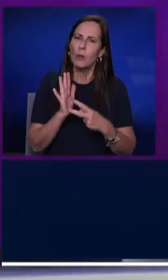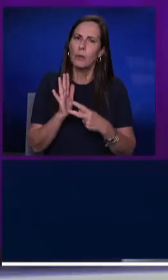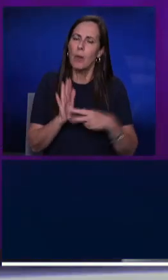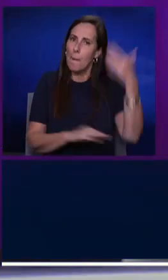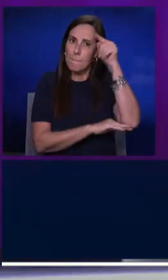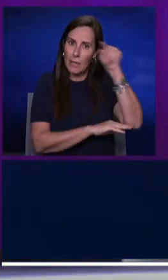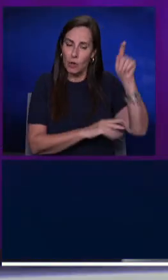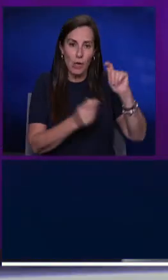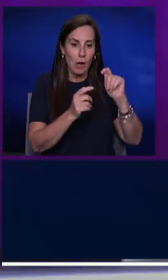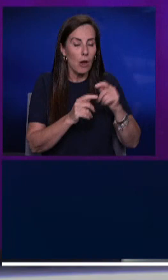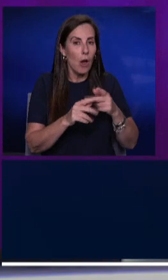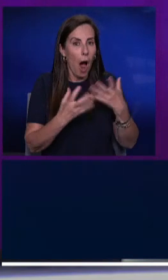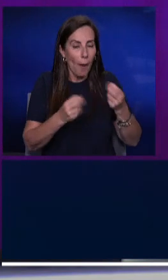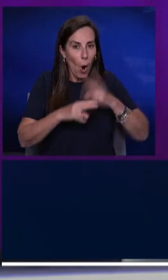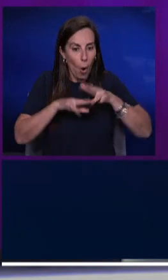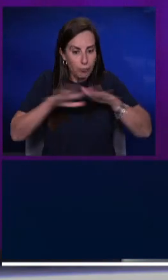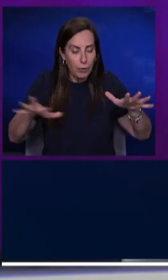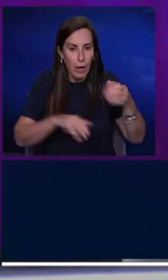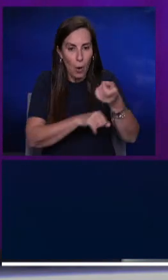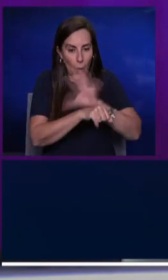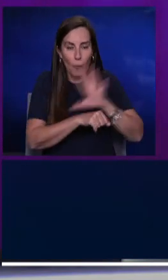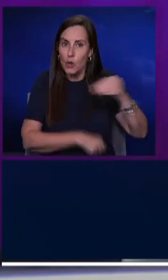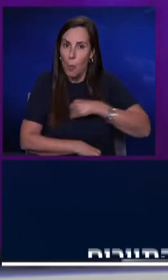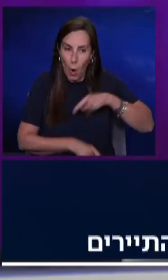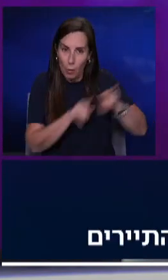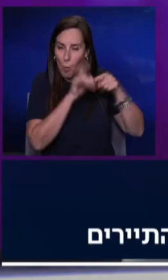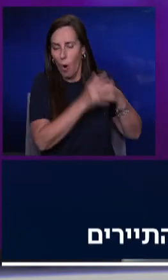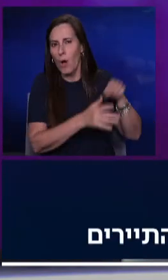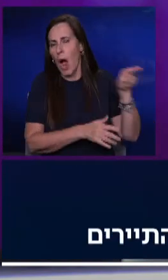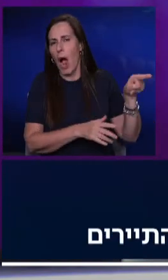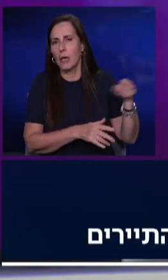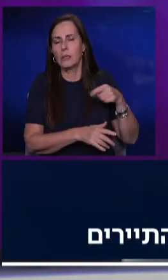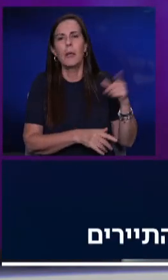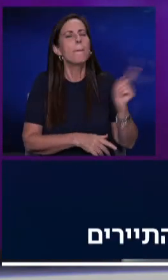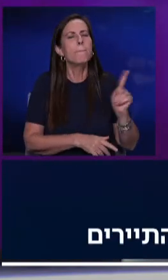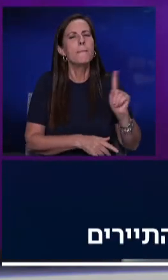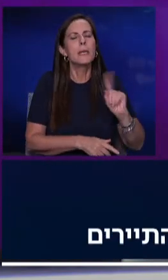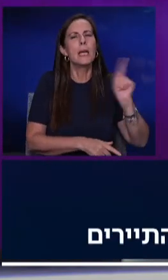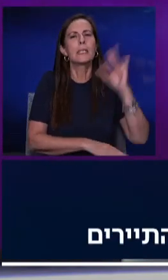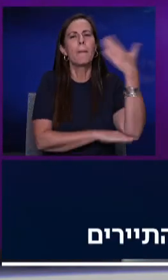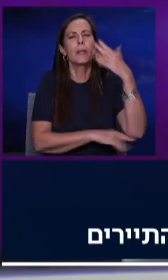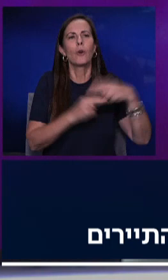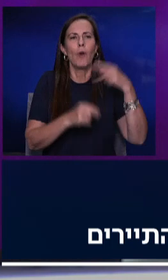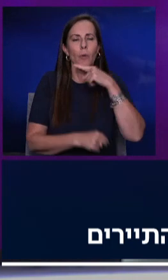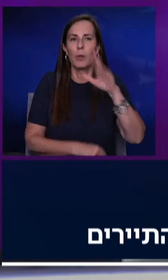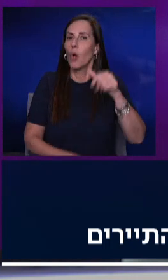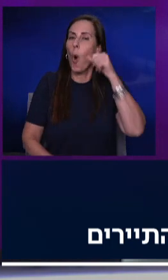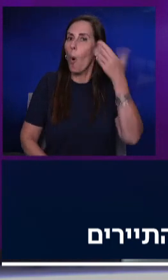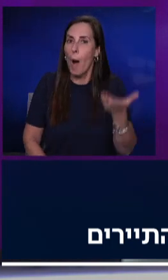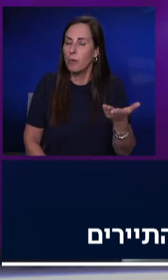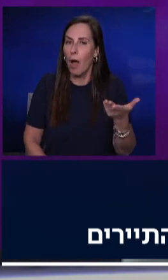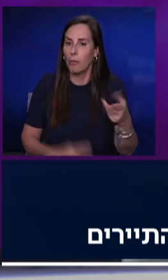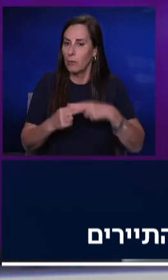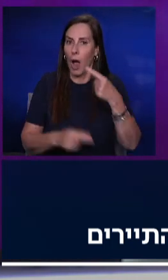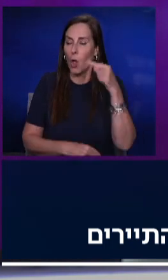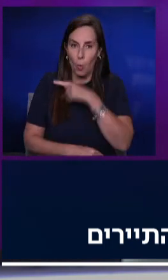רמת התחלואה, ובמזרח אירופה יש מועמדות לדבר הזה. מי המועמדות בדיוק? מי על הסף? למשל רומניה, שבהחלט